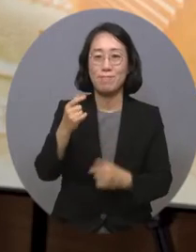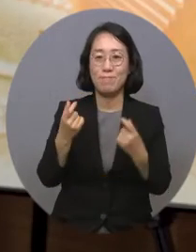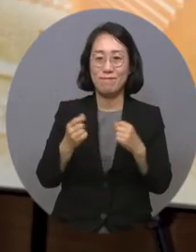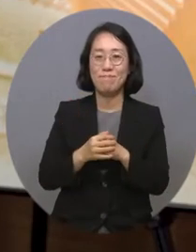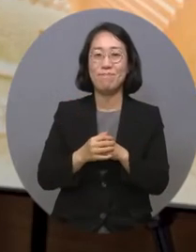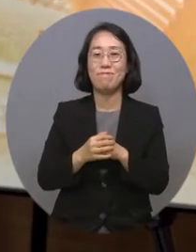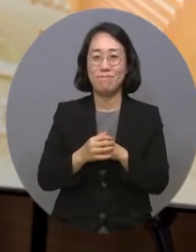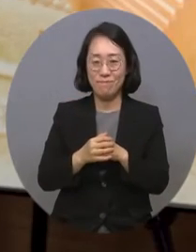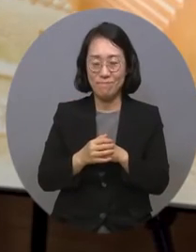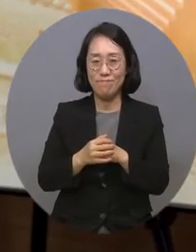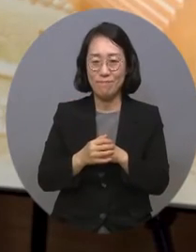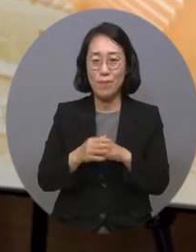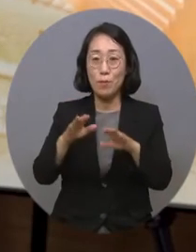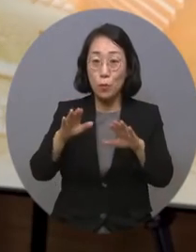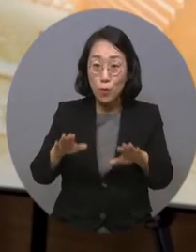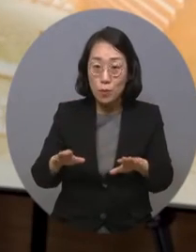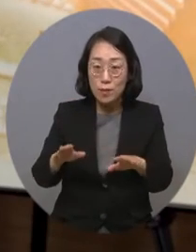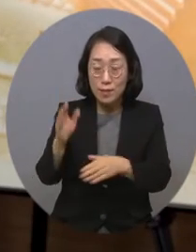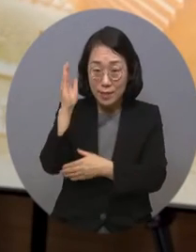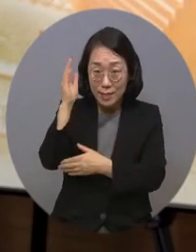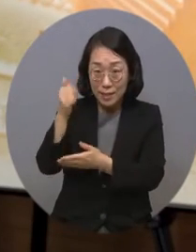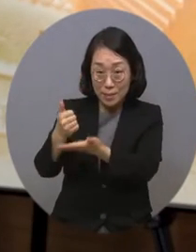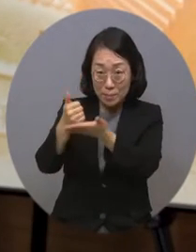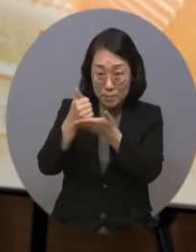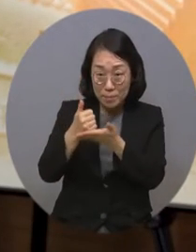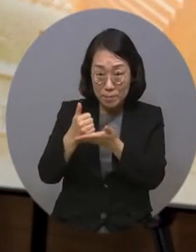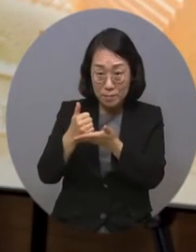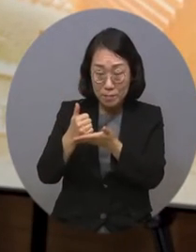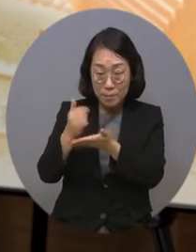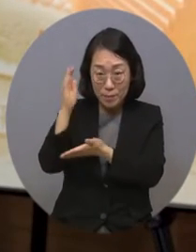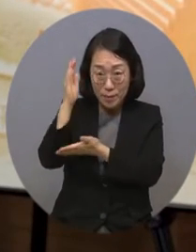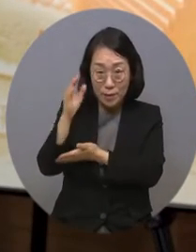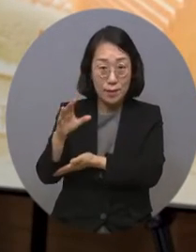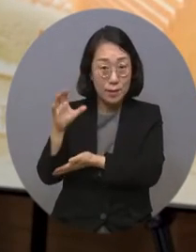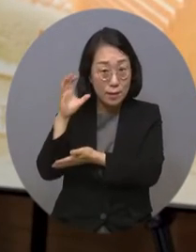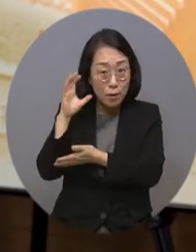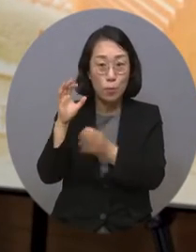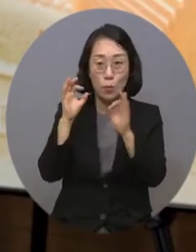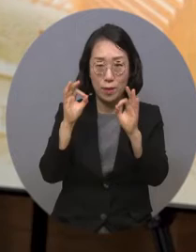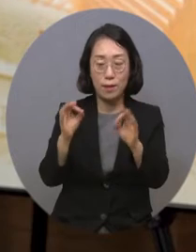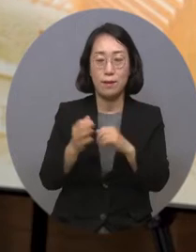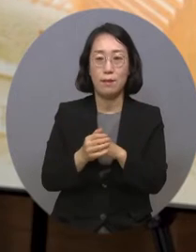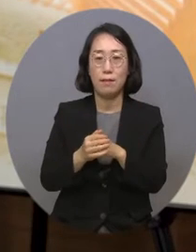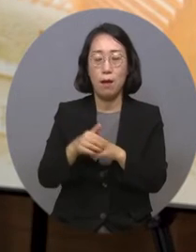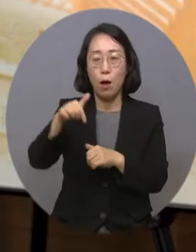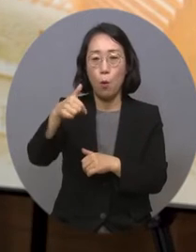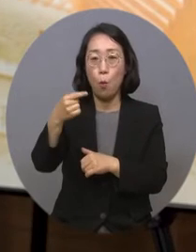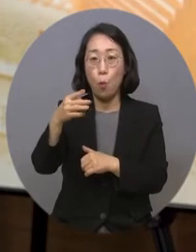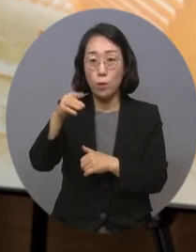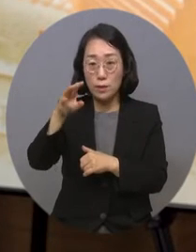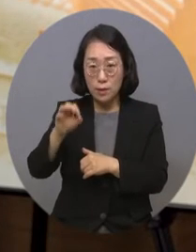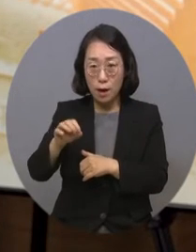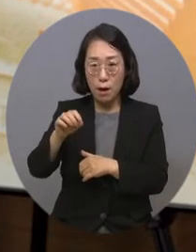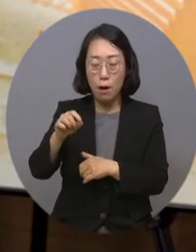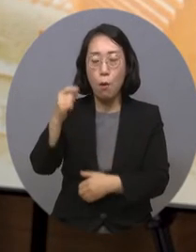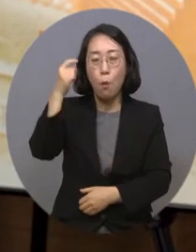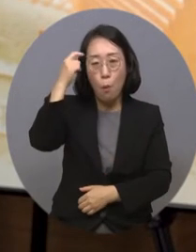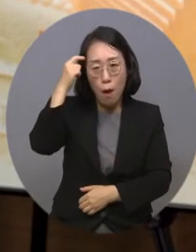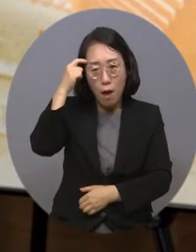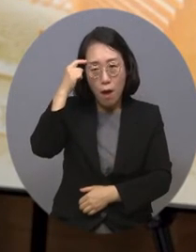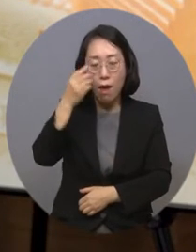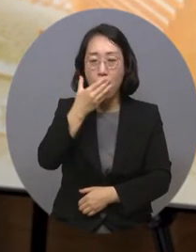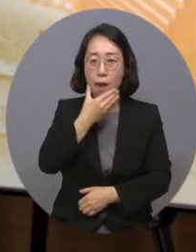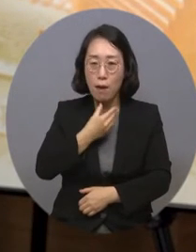에이. 오늘 이렇게 군수님 짧은 시간이나마 네. 만나고 말씀 들어보니까 그 고창이 왜 이렇게 살기 좋은